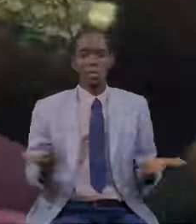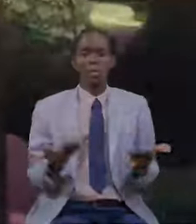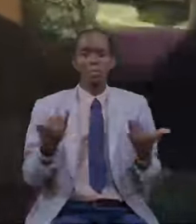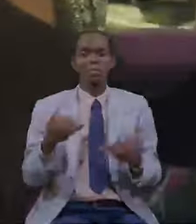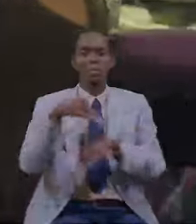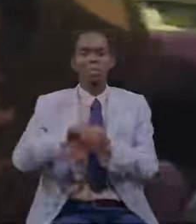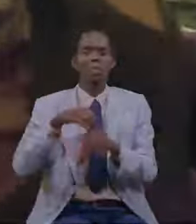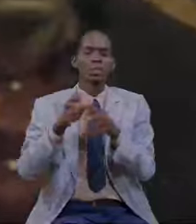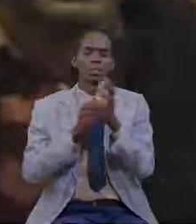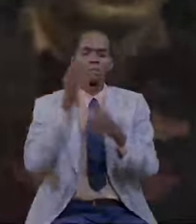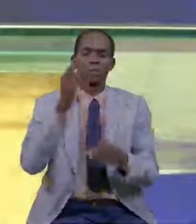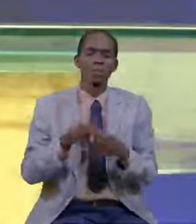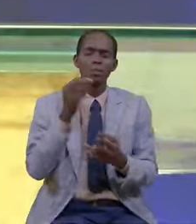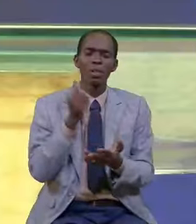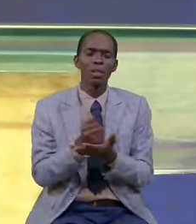Jésus-Christ.